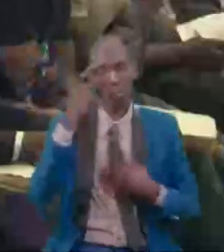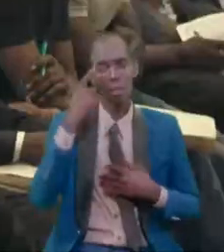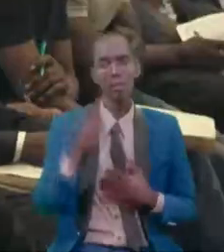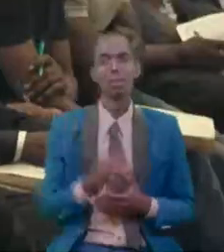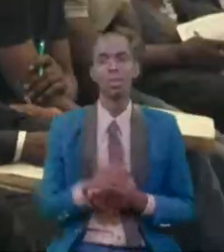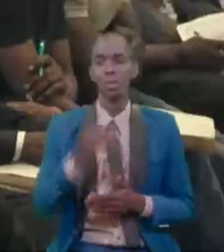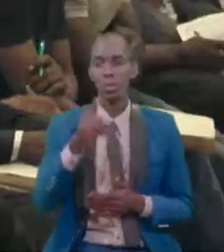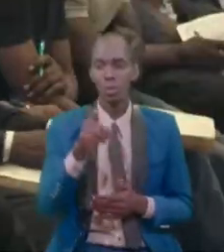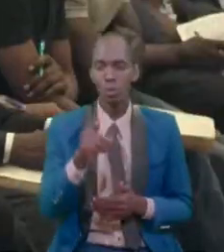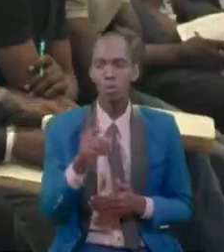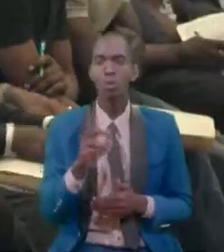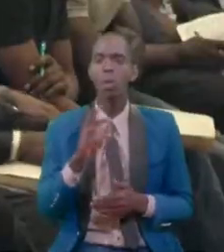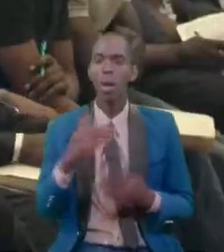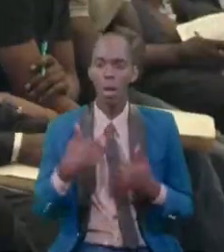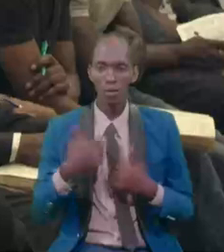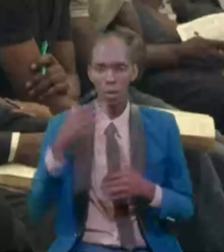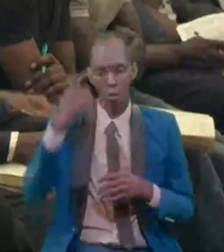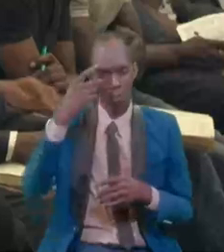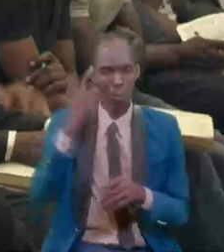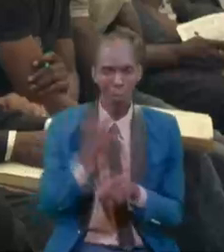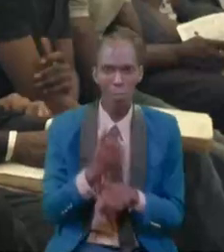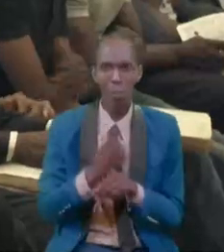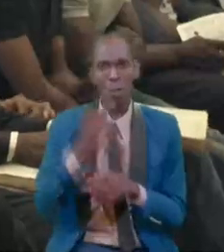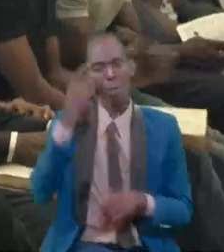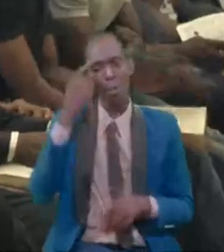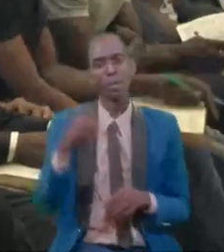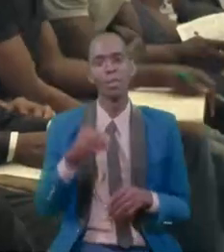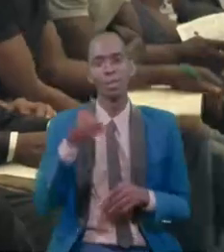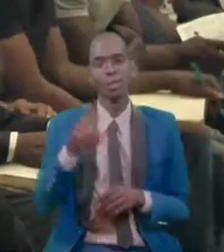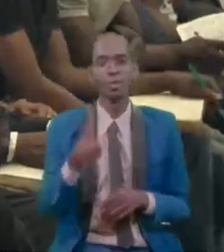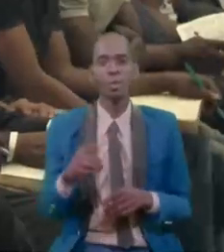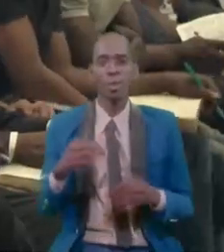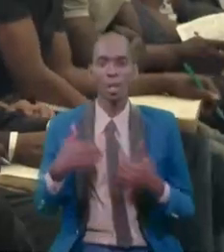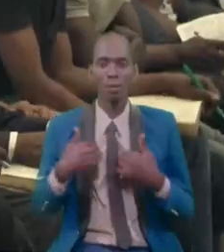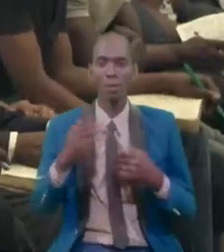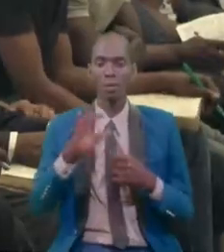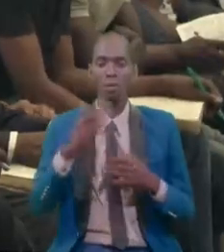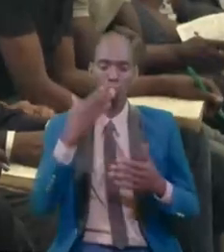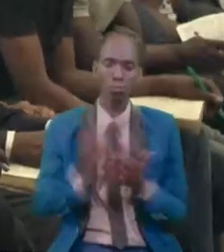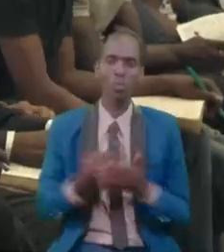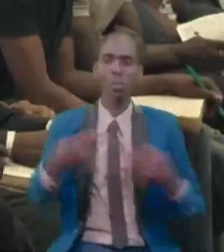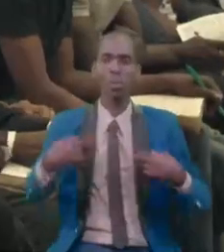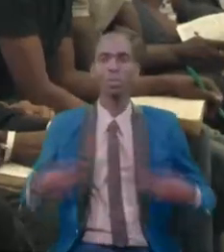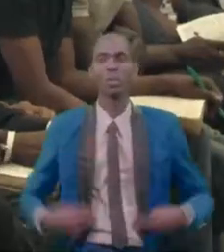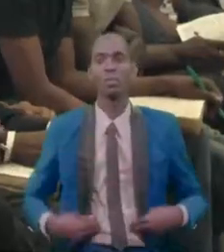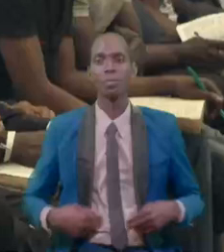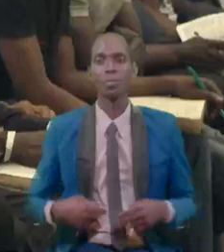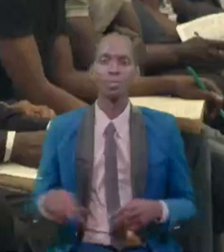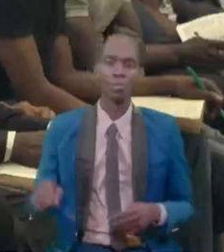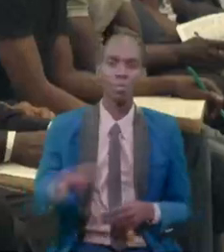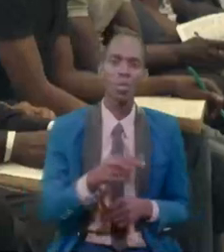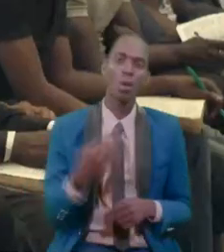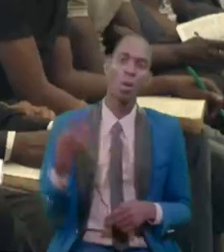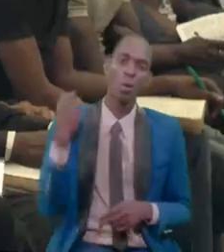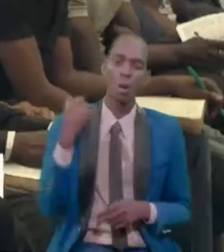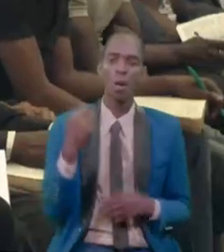bon sens, quelqu'un là-bas, dans votre bonne santé. Et ils